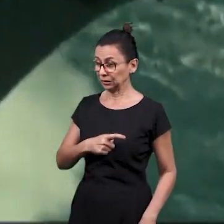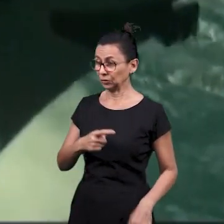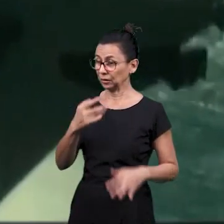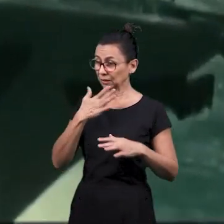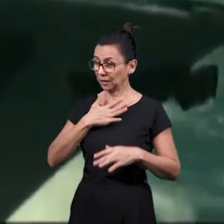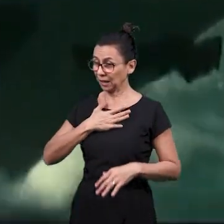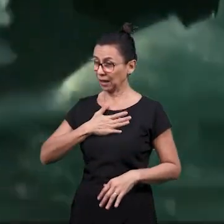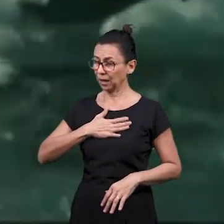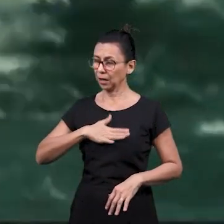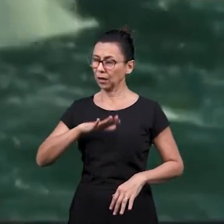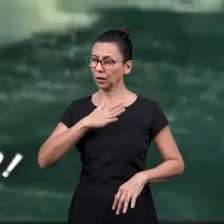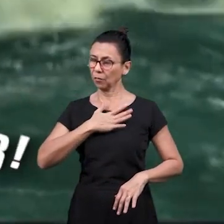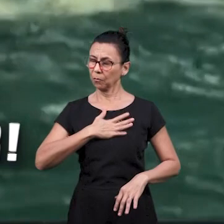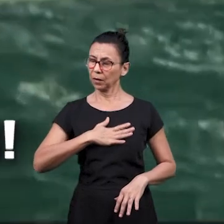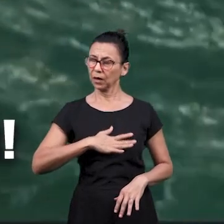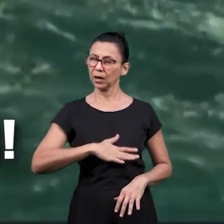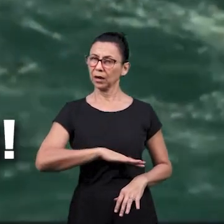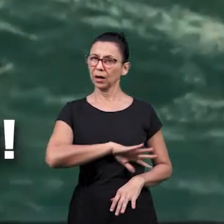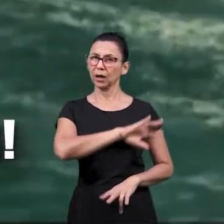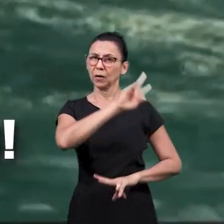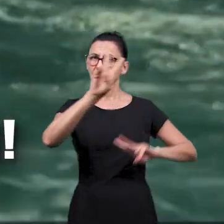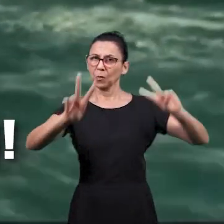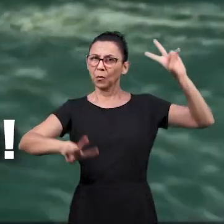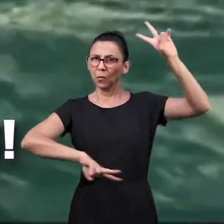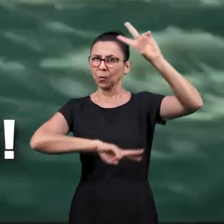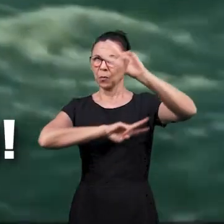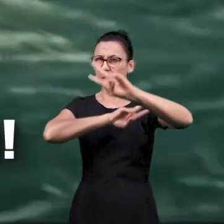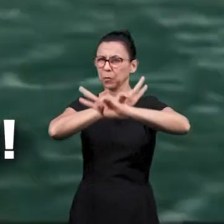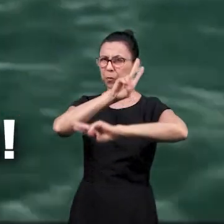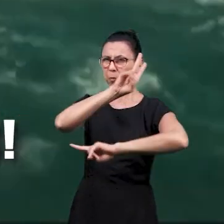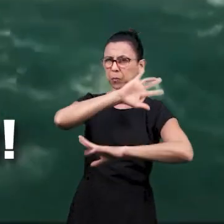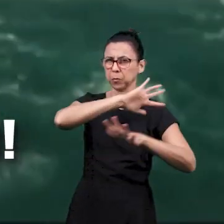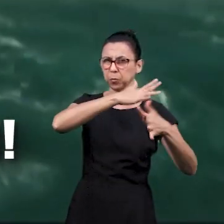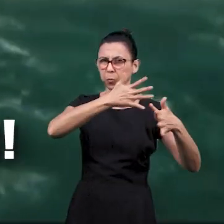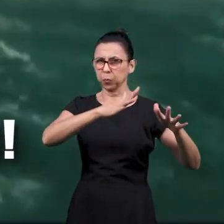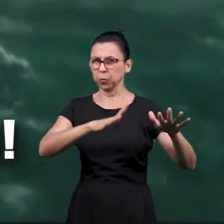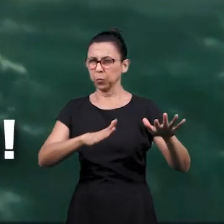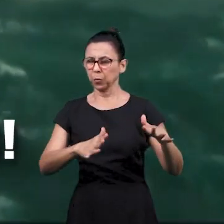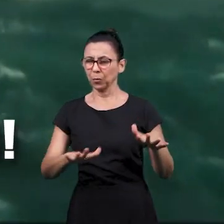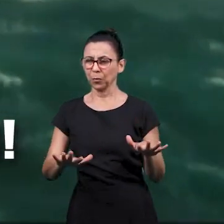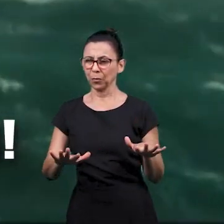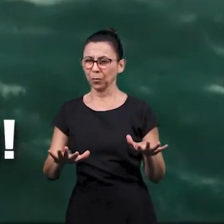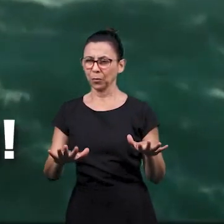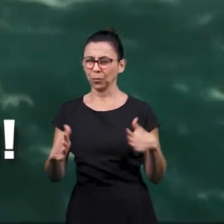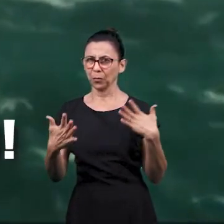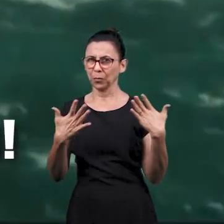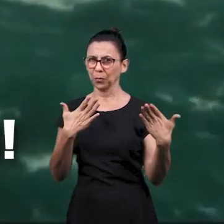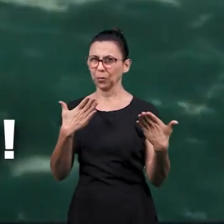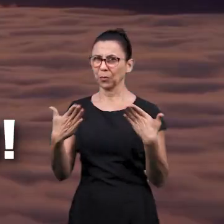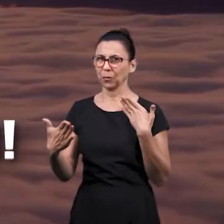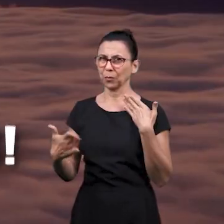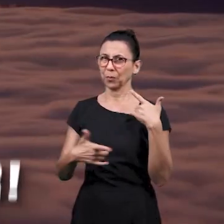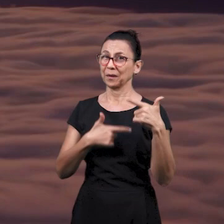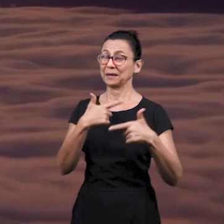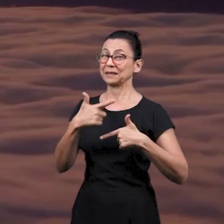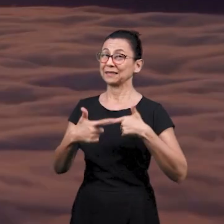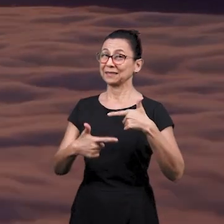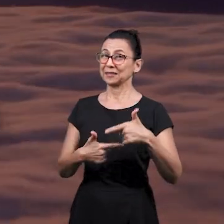погибнуть нам. Услышат волны и ветер мой глас, умолкнут тот час.